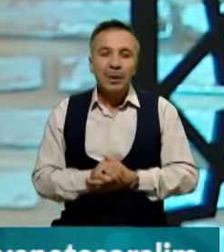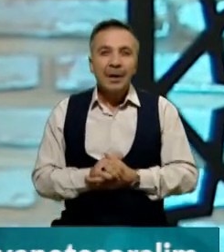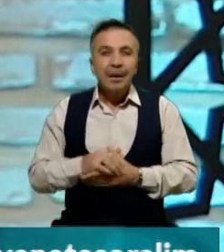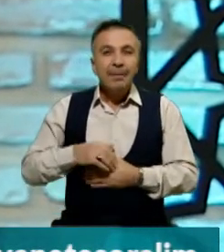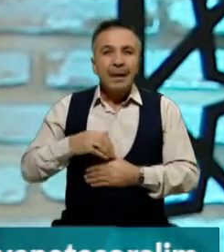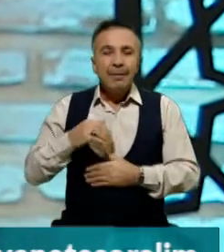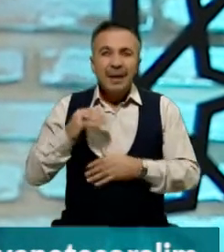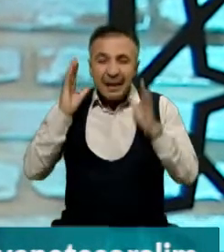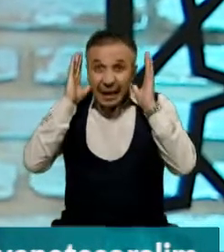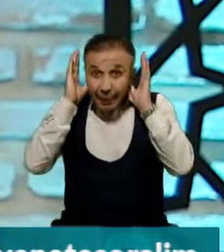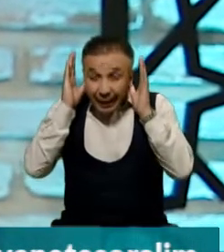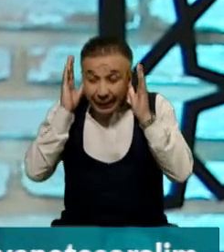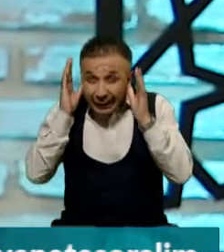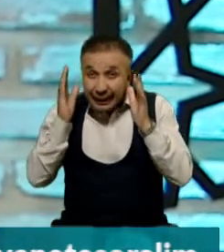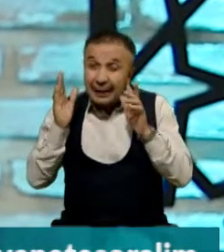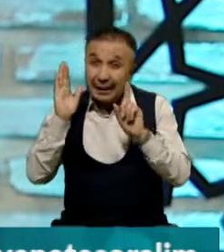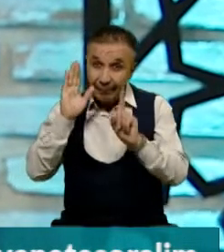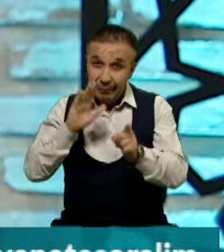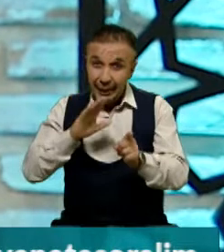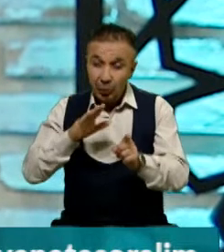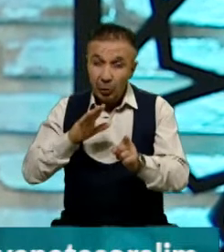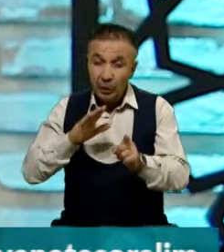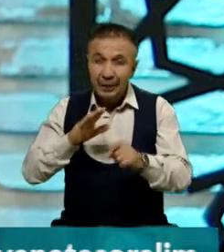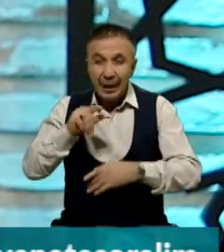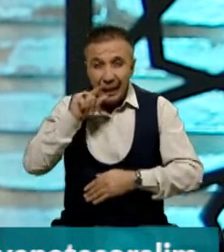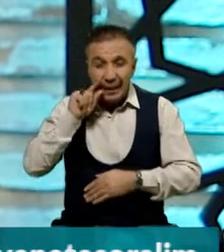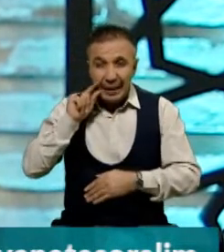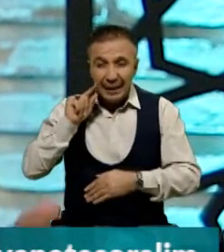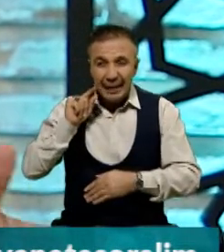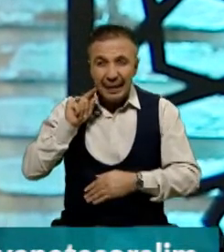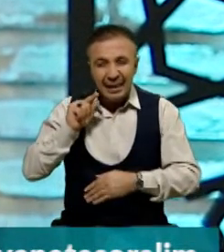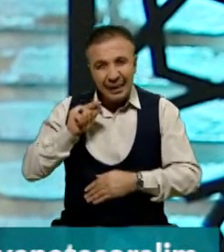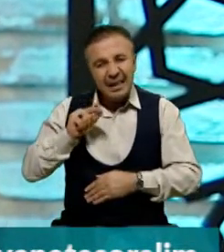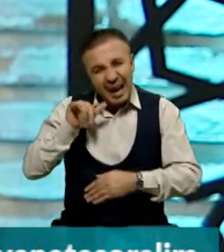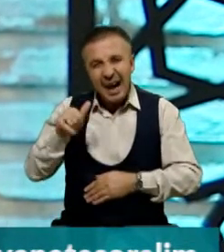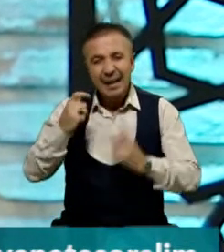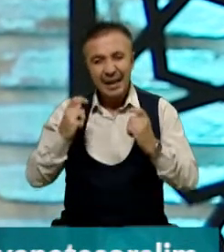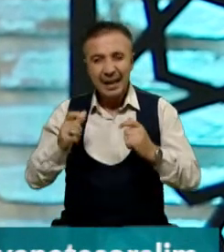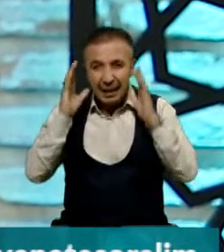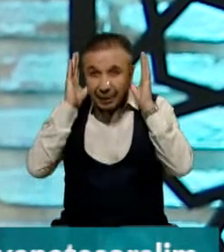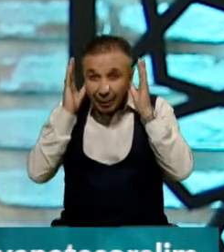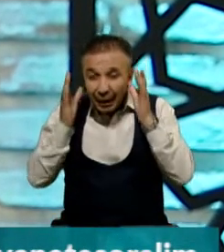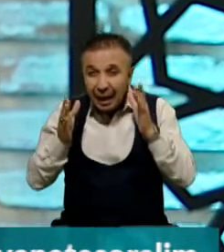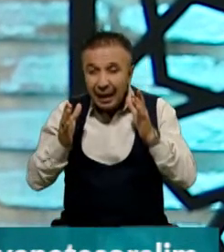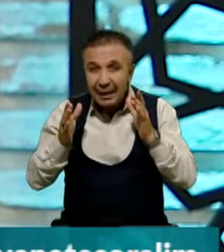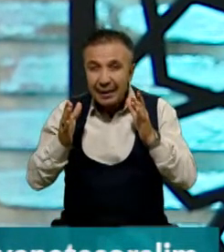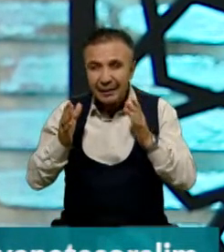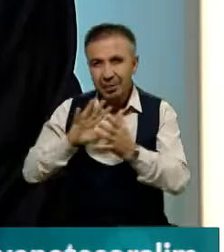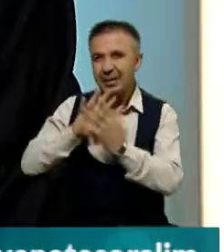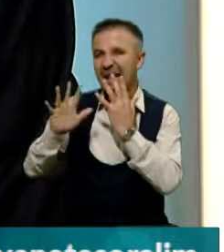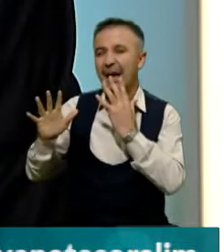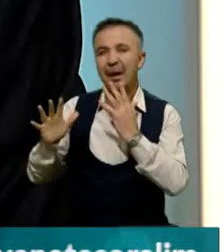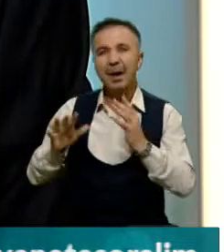kılma durumunda erkeklerle kadınların aynı mekanda namaz kılması halinde düzen nasıl olmalı?